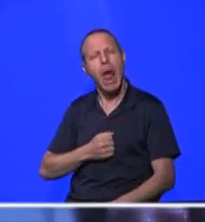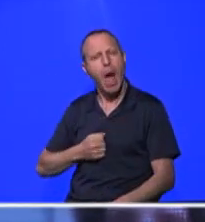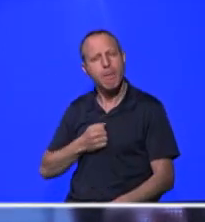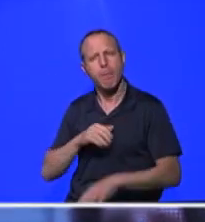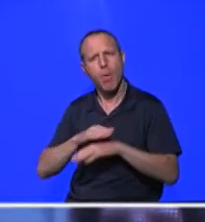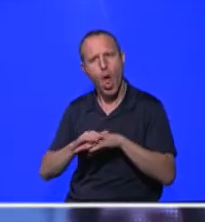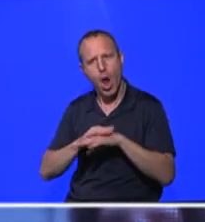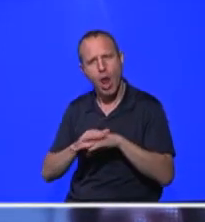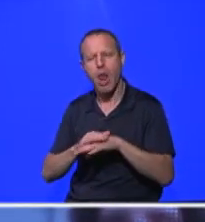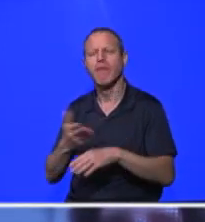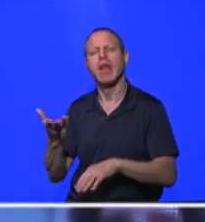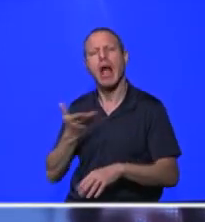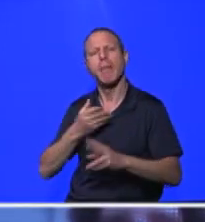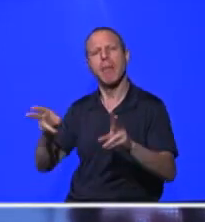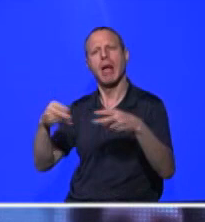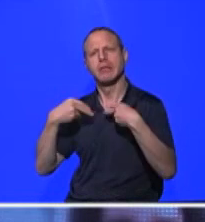ולקבל בחזרה.